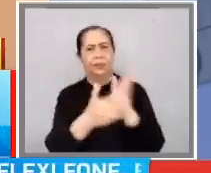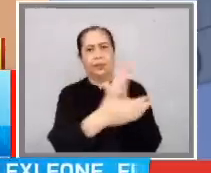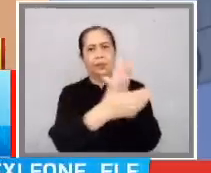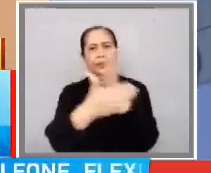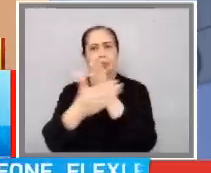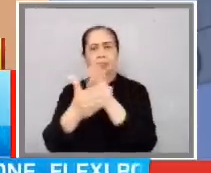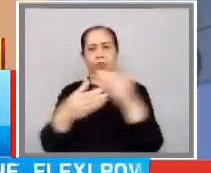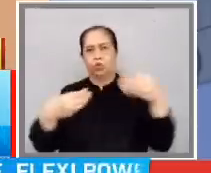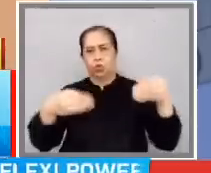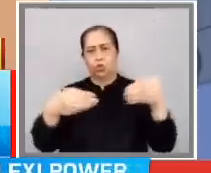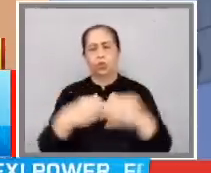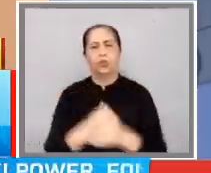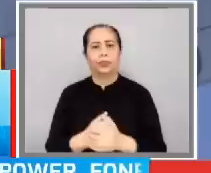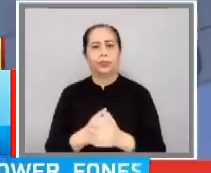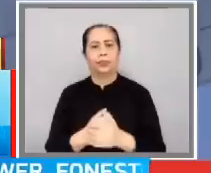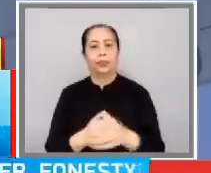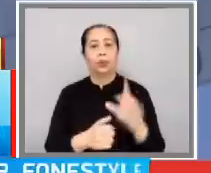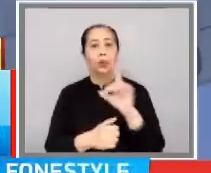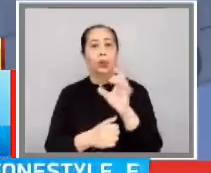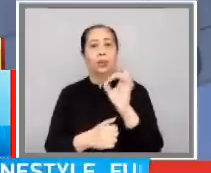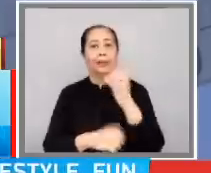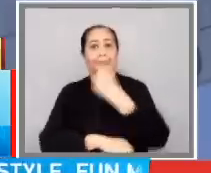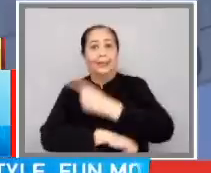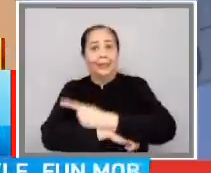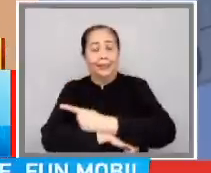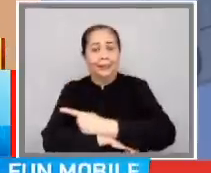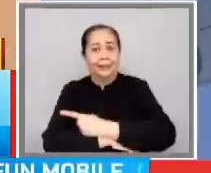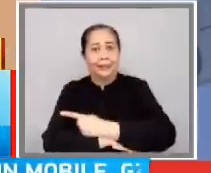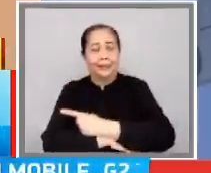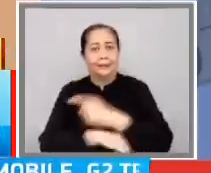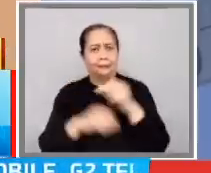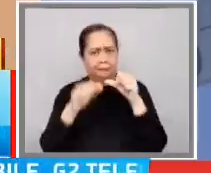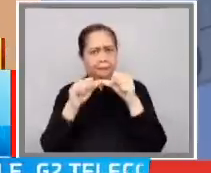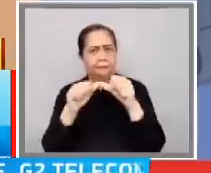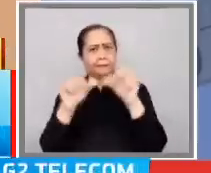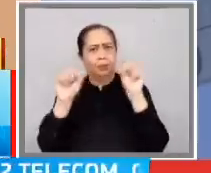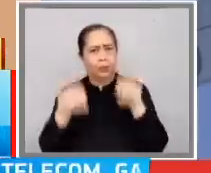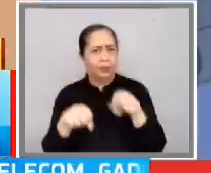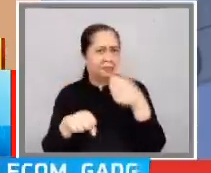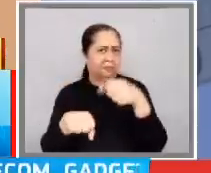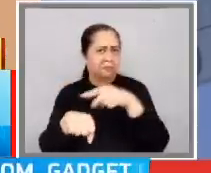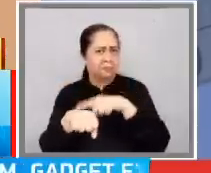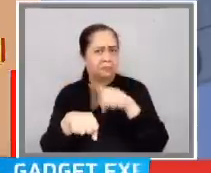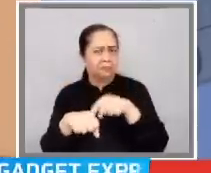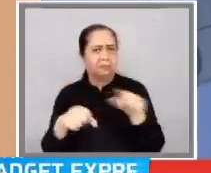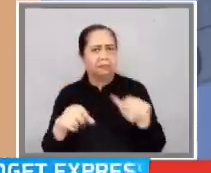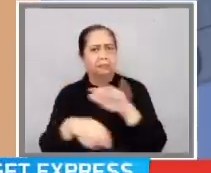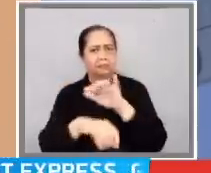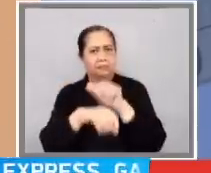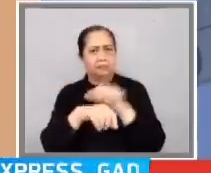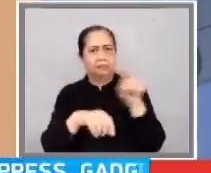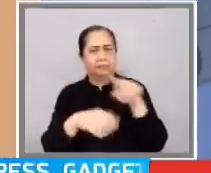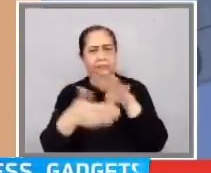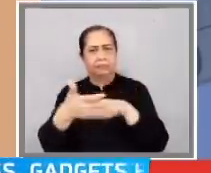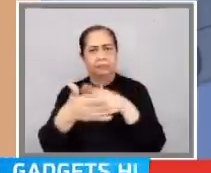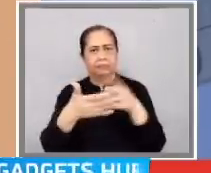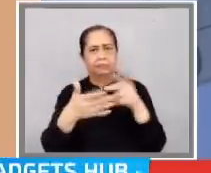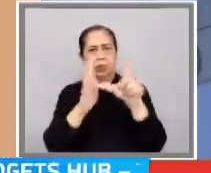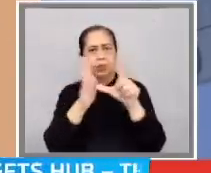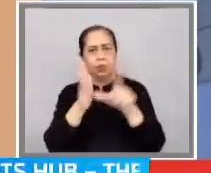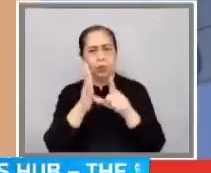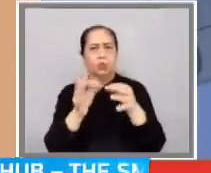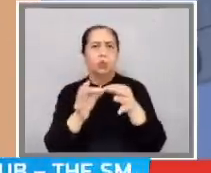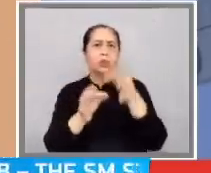pinag-uusapan, yun naman pong 180 days natin ay pwede naman po, tinakda din ng batas na pwedeng magkaroon po tayo ng extension